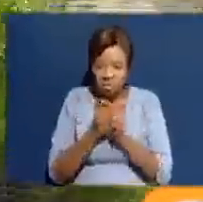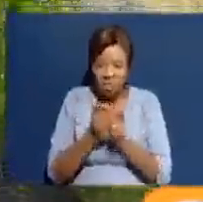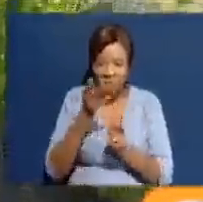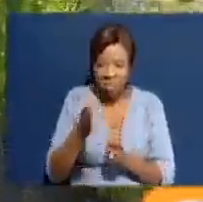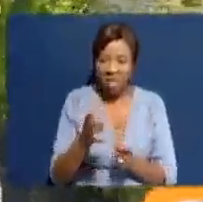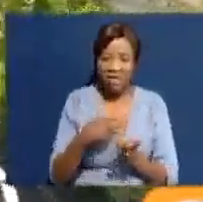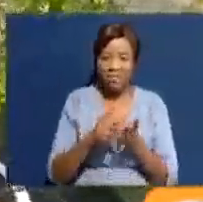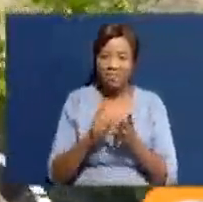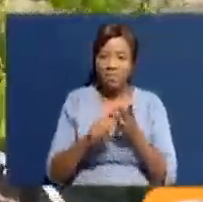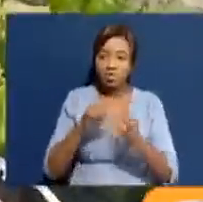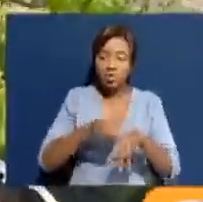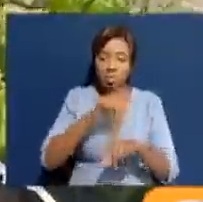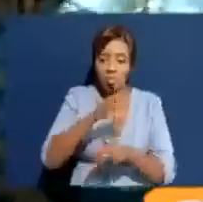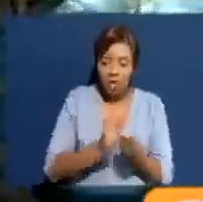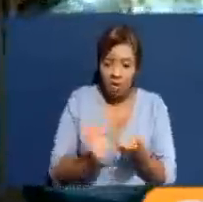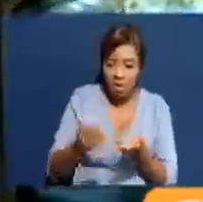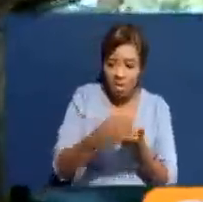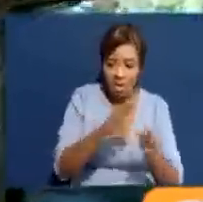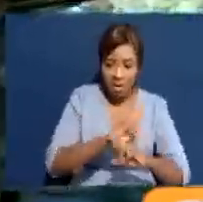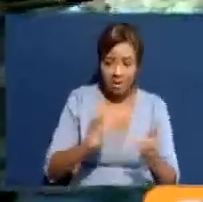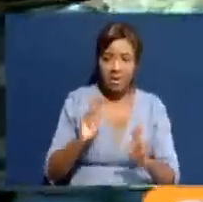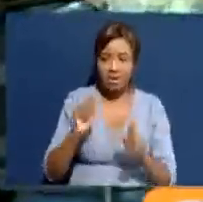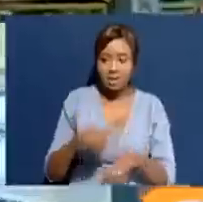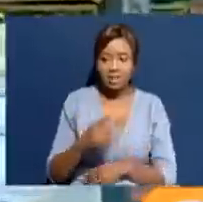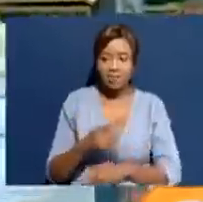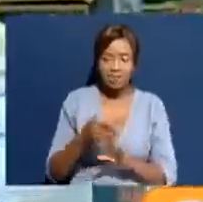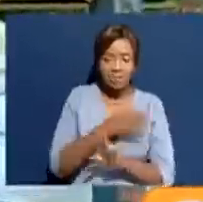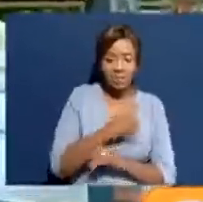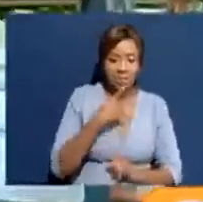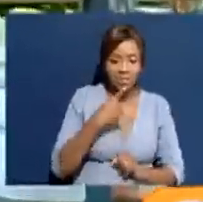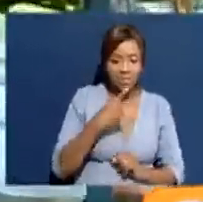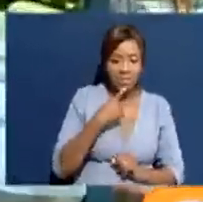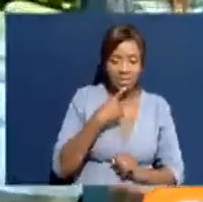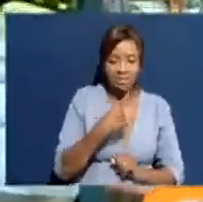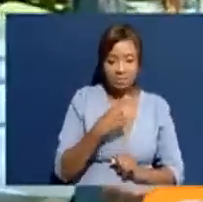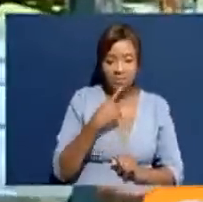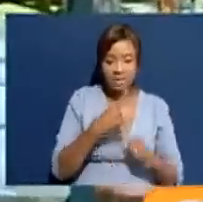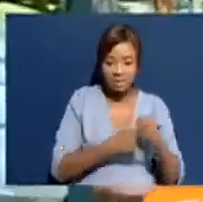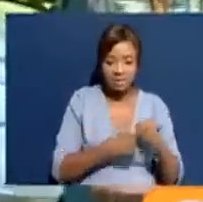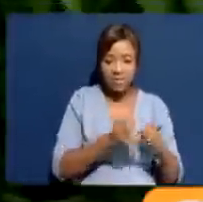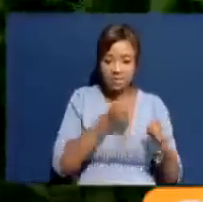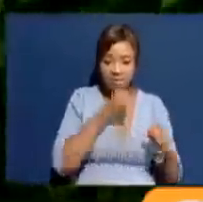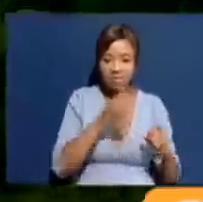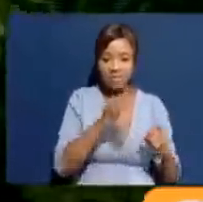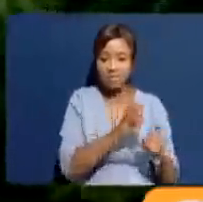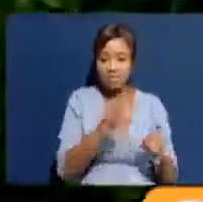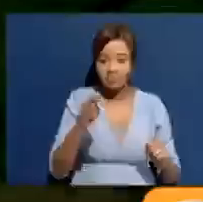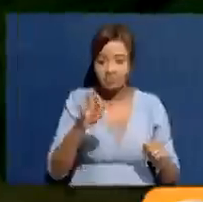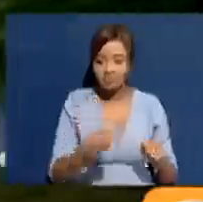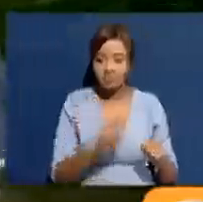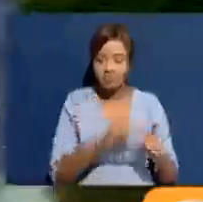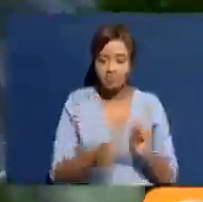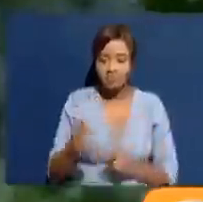hata wakati wa kuvuna ukiwadia. Kutoka tani 650 inayovunwa kila mwaka, asilimia 80